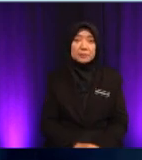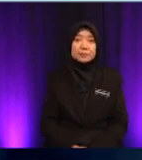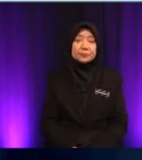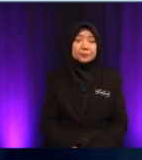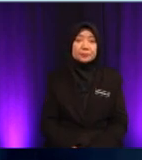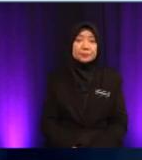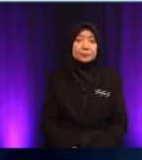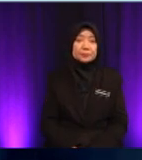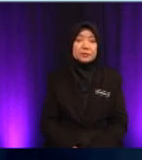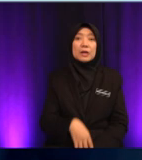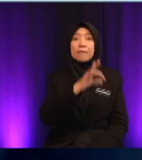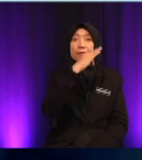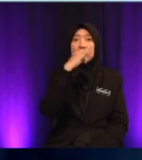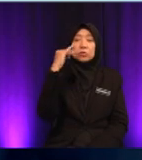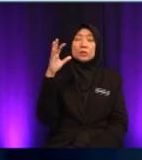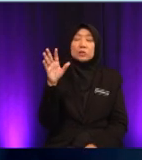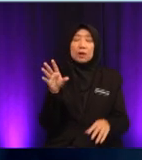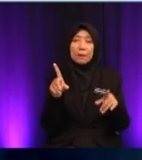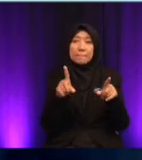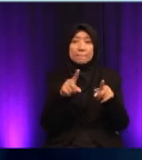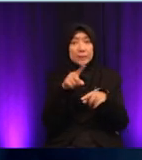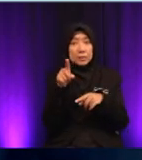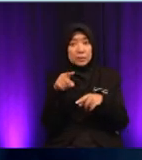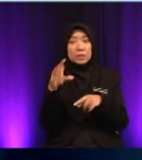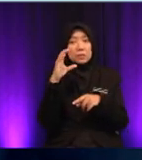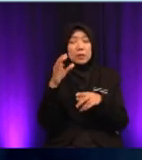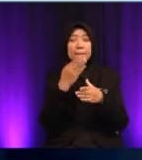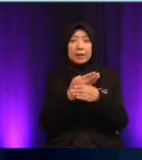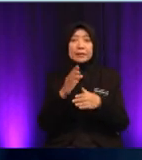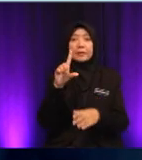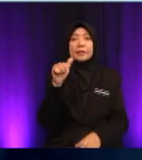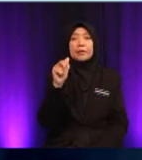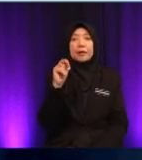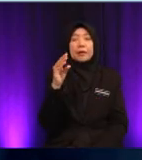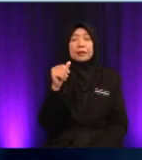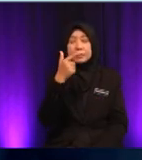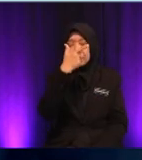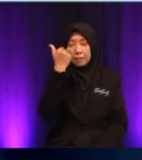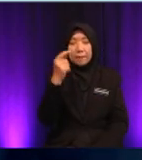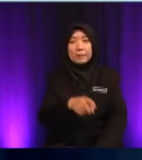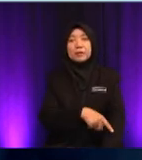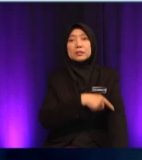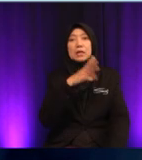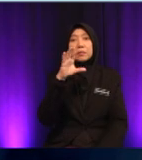frekuensi = dia diberi panjang gelombang